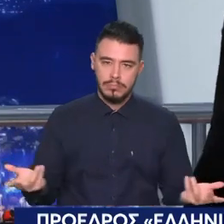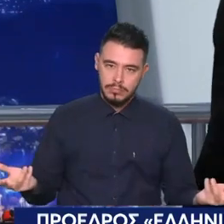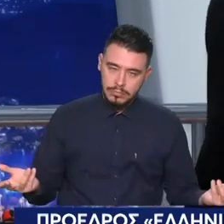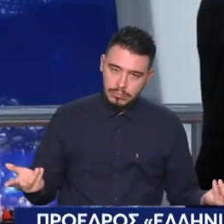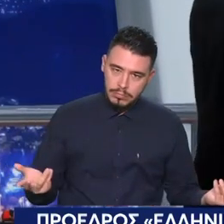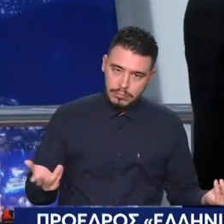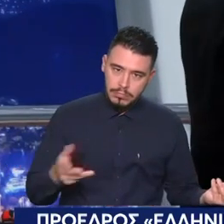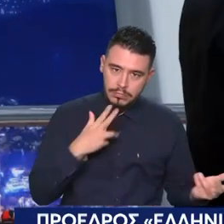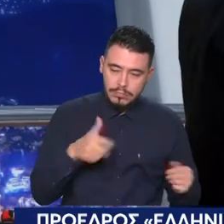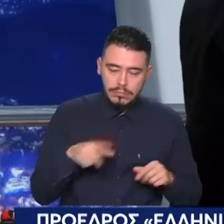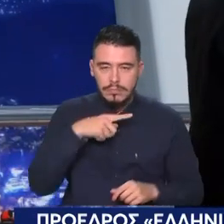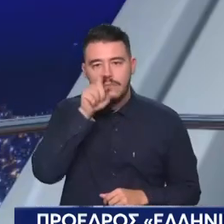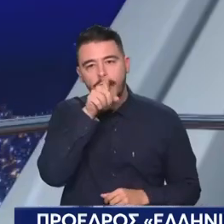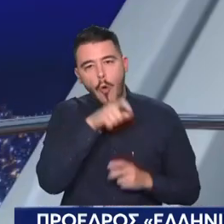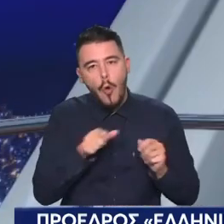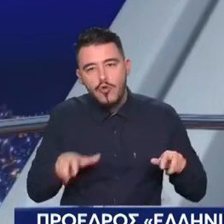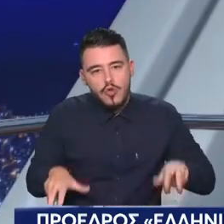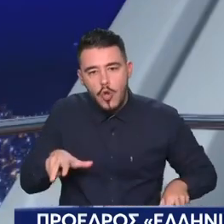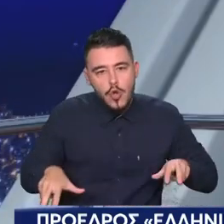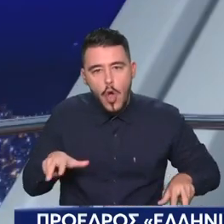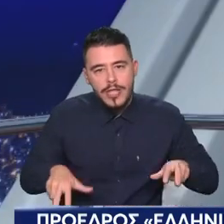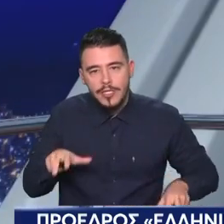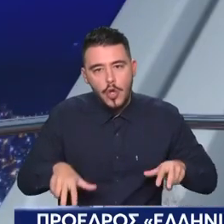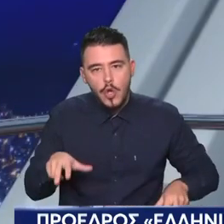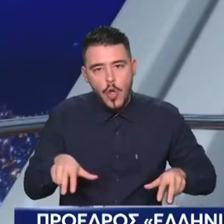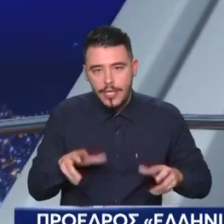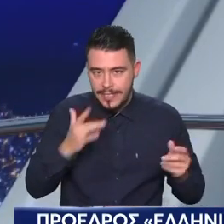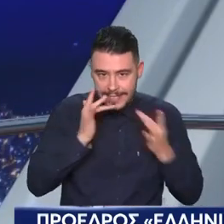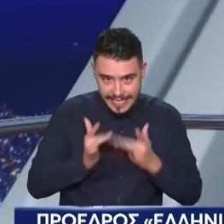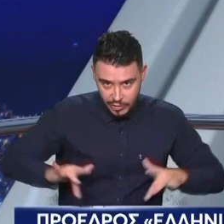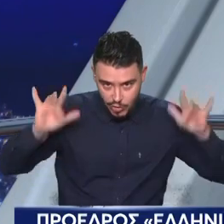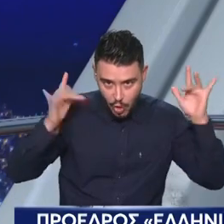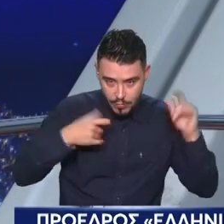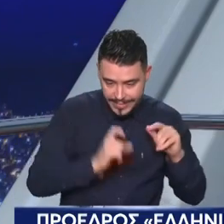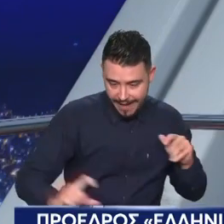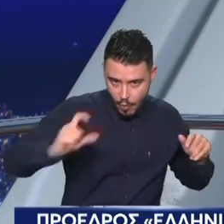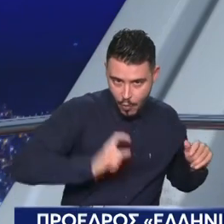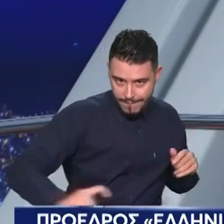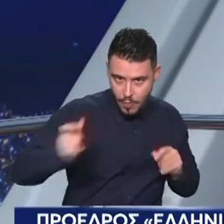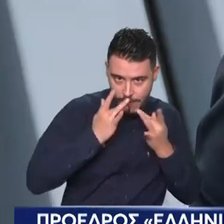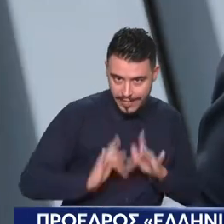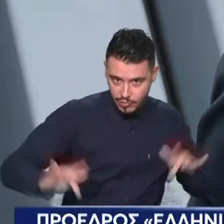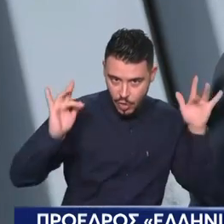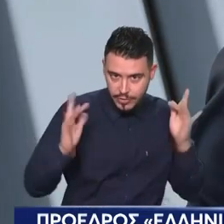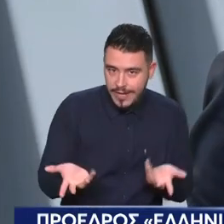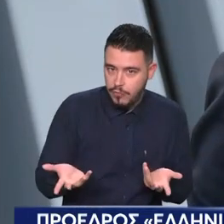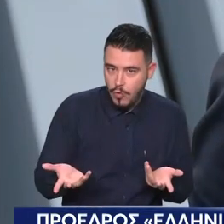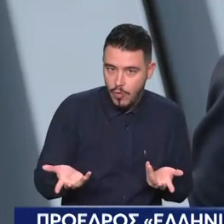κότες πάνε στο μητέρα, σε σουίτα και γεννά τα αυγά. Δεν, δηλαδή κάτι πρέπει να γίνει με αυτό το πράγμα. Είναι αδιανόητα αυτά που συμβαίνουν. Υπάρχει τεράστιο πρόβλημα. Έχετε δίκιο.